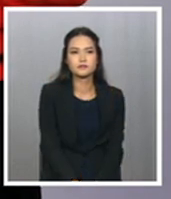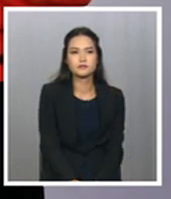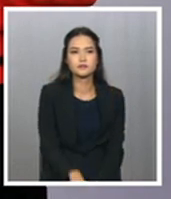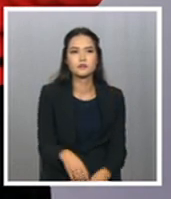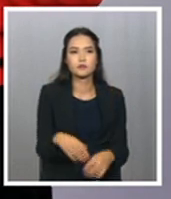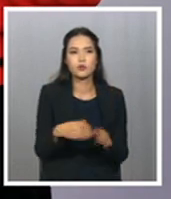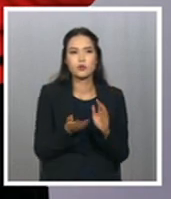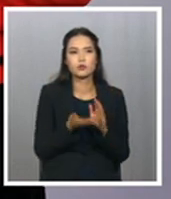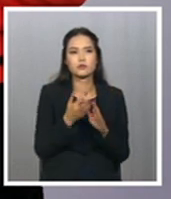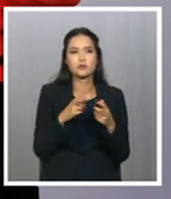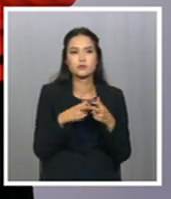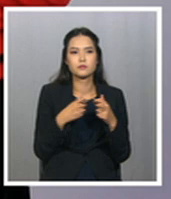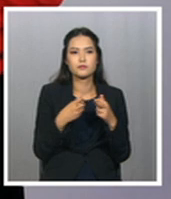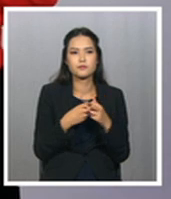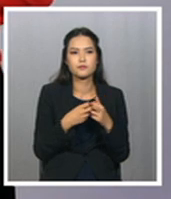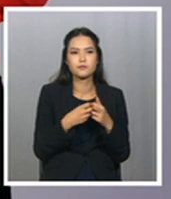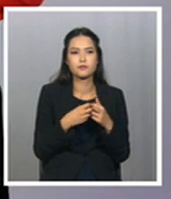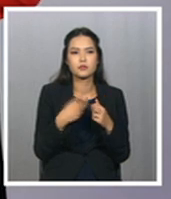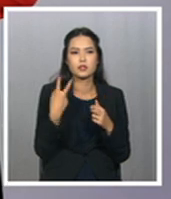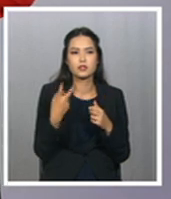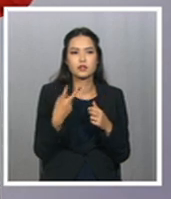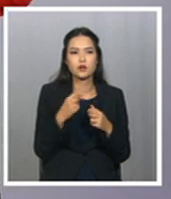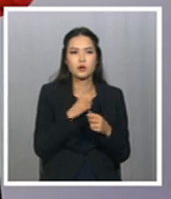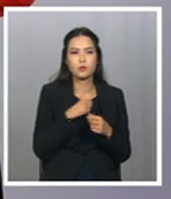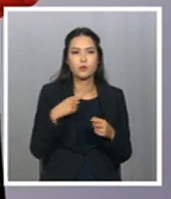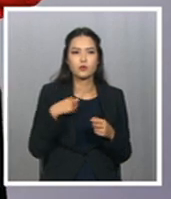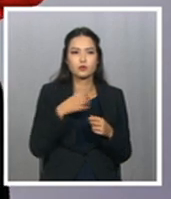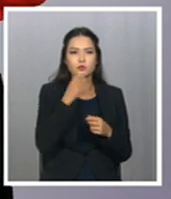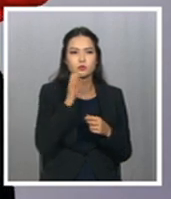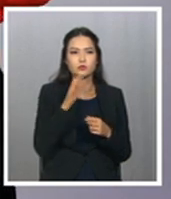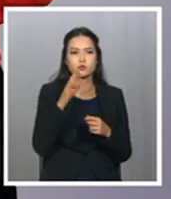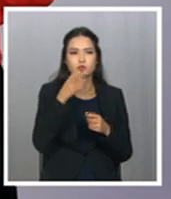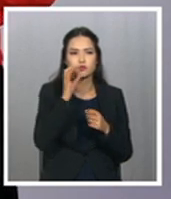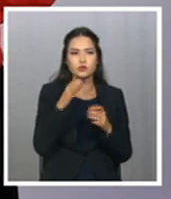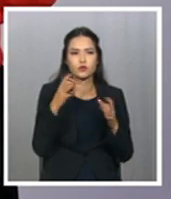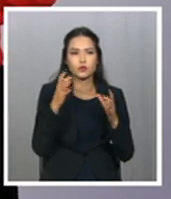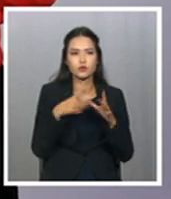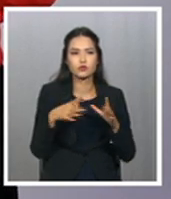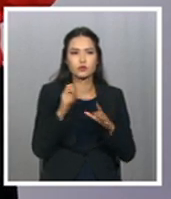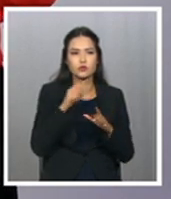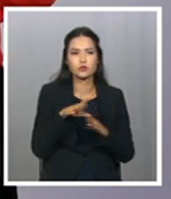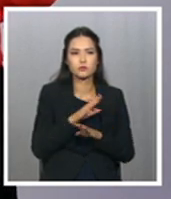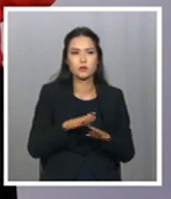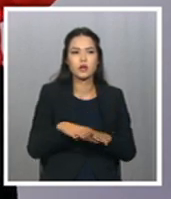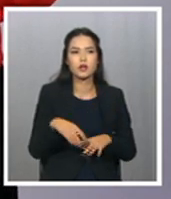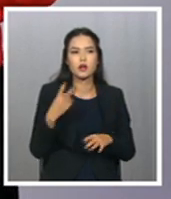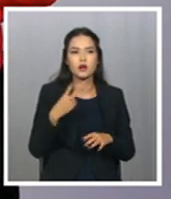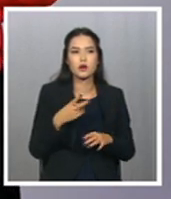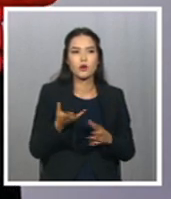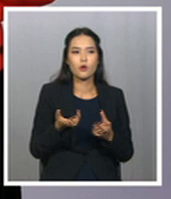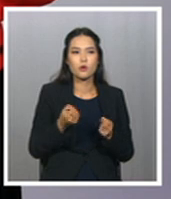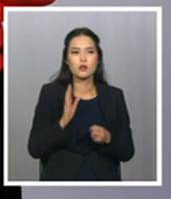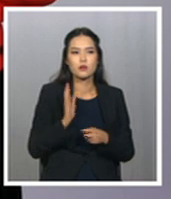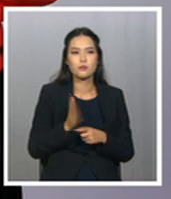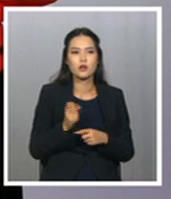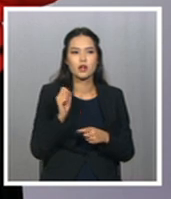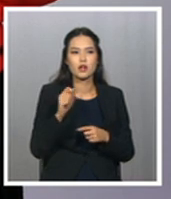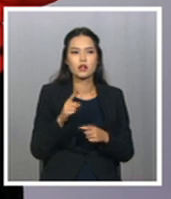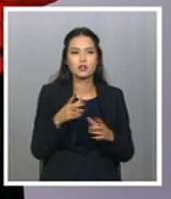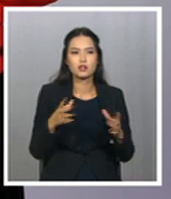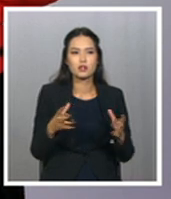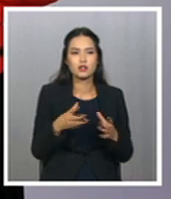Көтерілген мәселеміз екеу, ол өзің су ішкен құдығыңа түкірме, және қолда барда алтынның